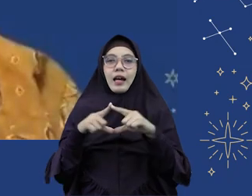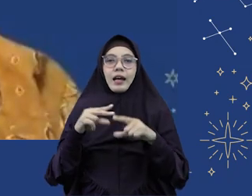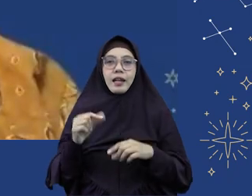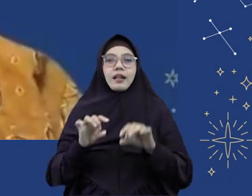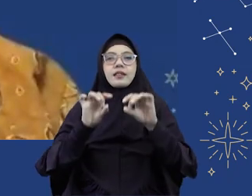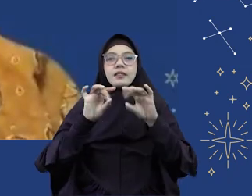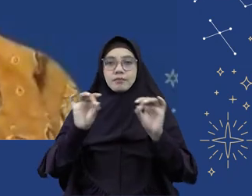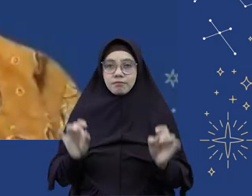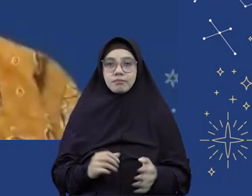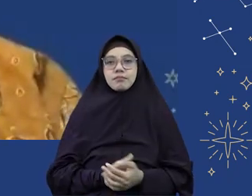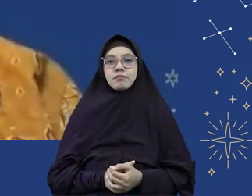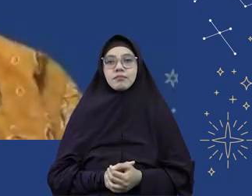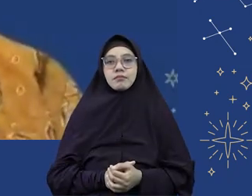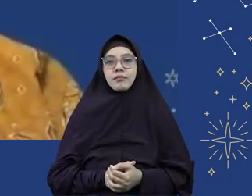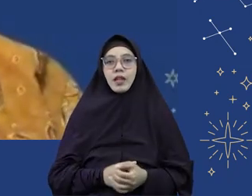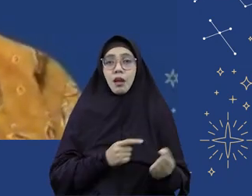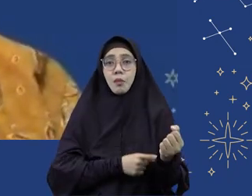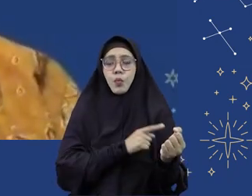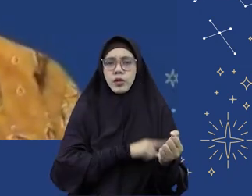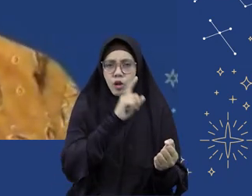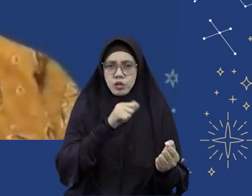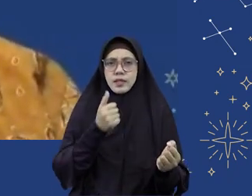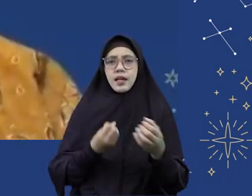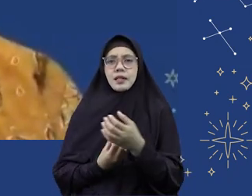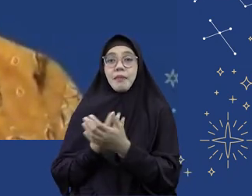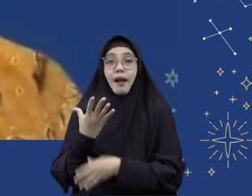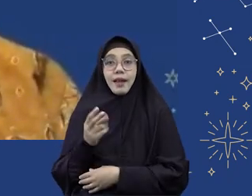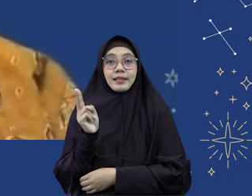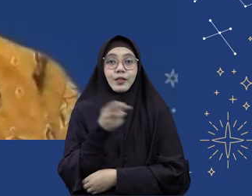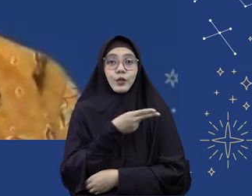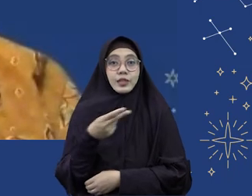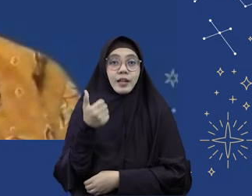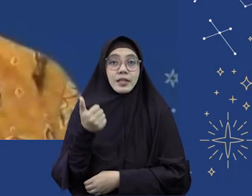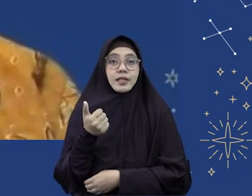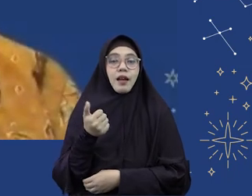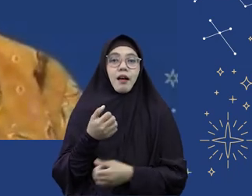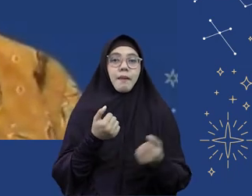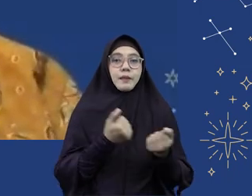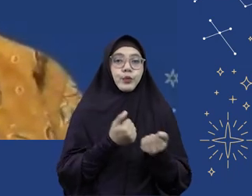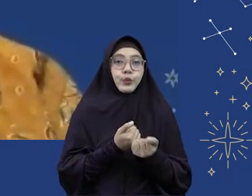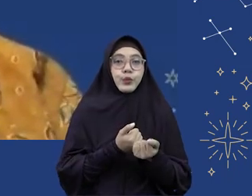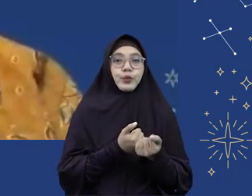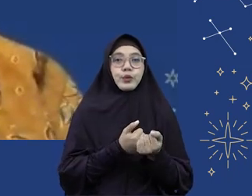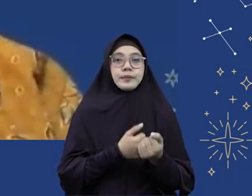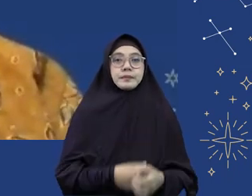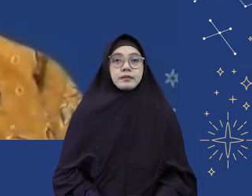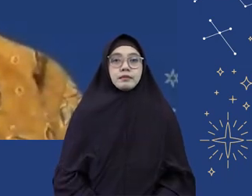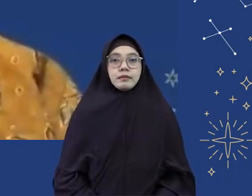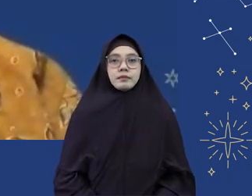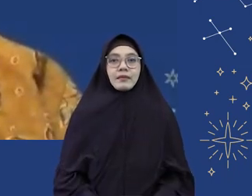sangat penting untuk kita kembangkan agar Indonesia bisa berkontribusi di dalam bidang